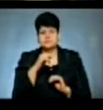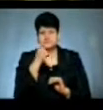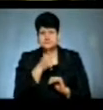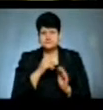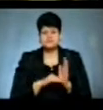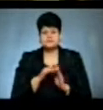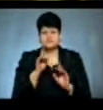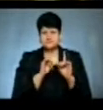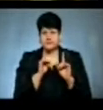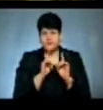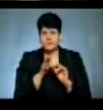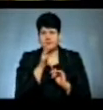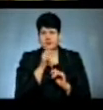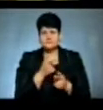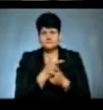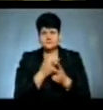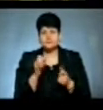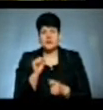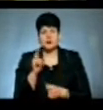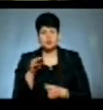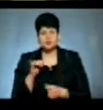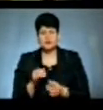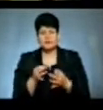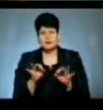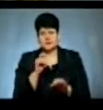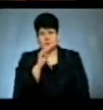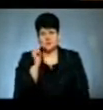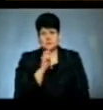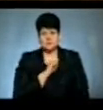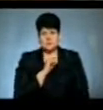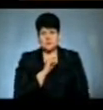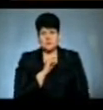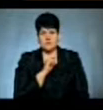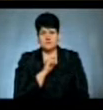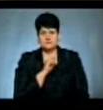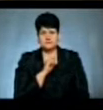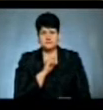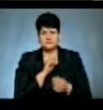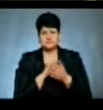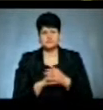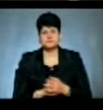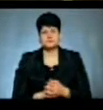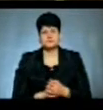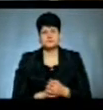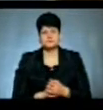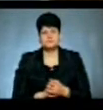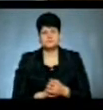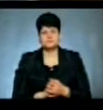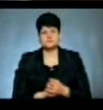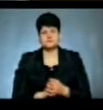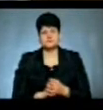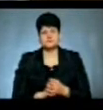Верховній Раді під час проголошення акту незалежності України. Чорновіл от стоїть з